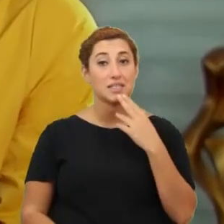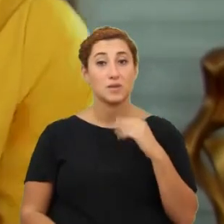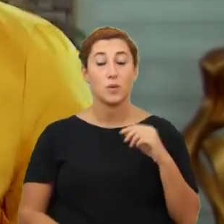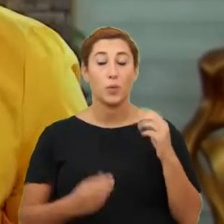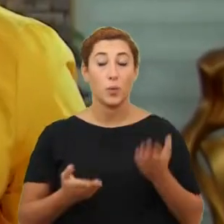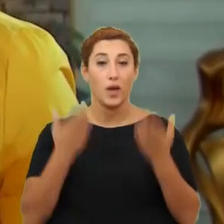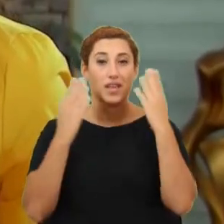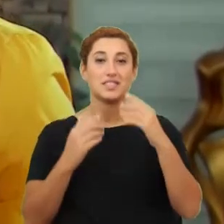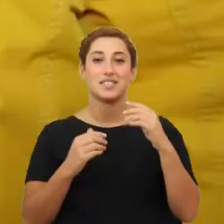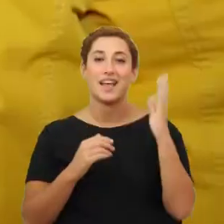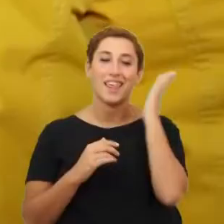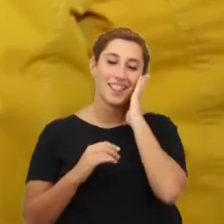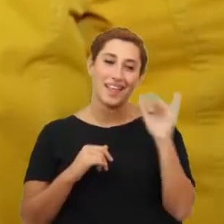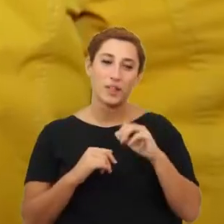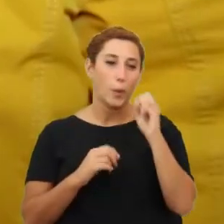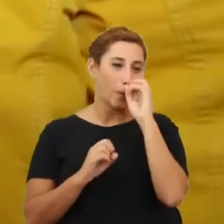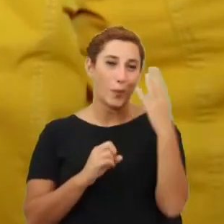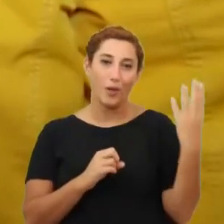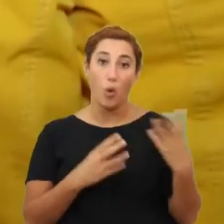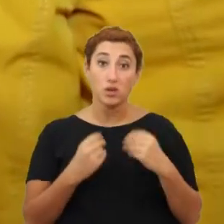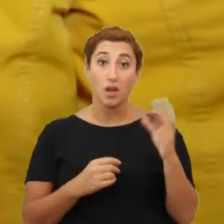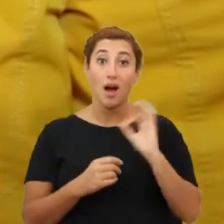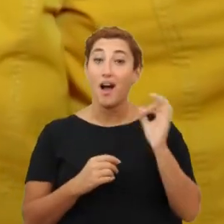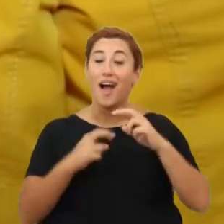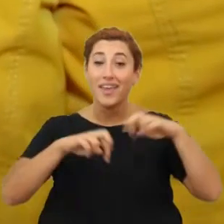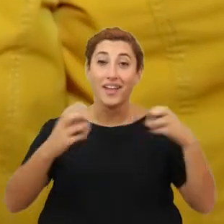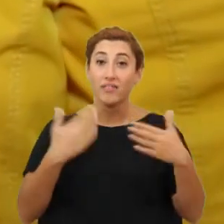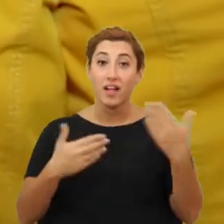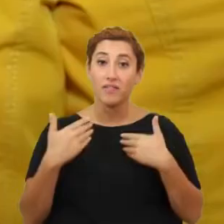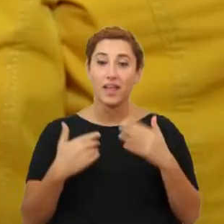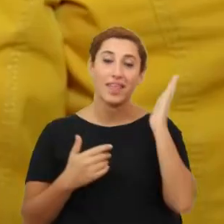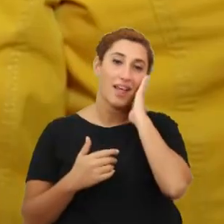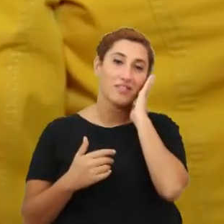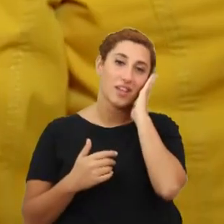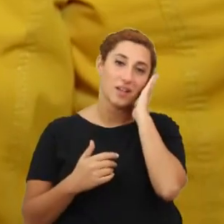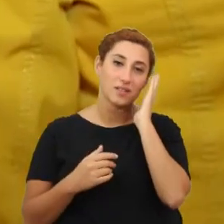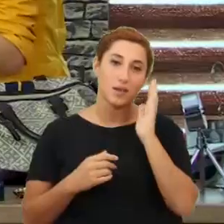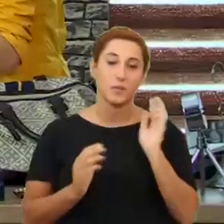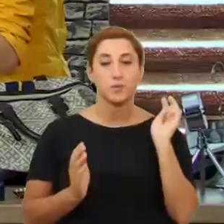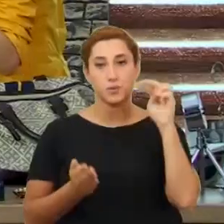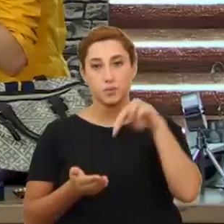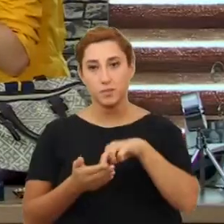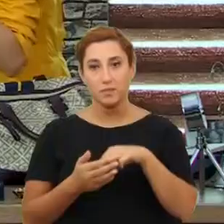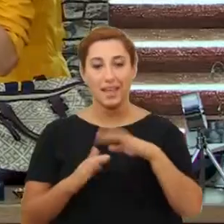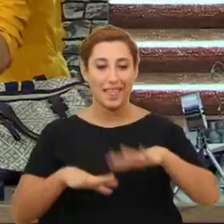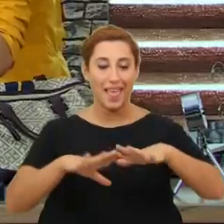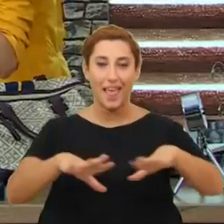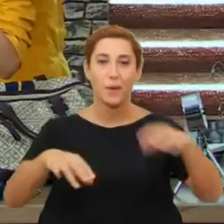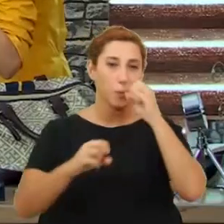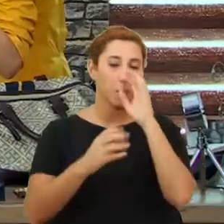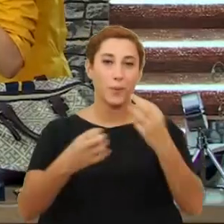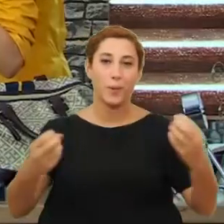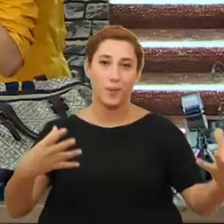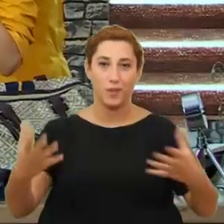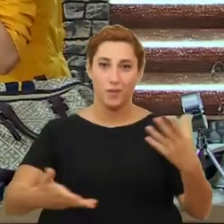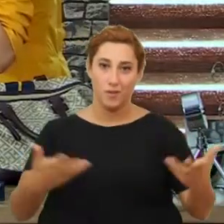uyanınca başucunda bir gül bulsa. Gül mü? Anlat, ayrıntılarını anlat. Yataktan iniyor ve yerde güller. Yerde